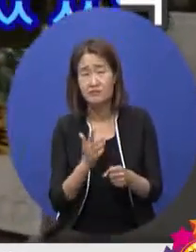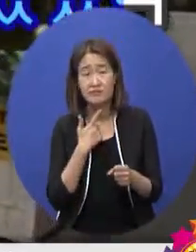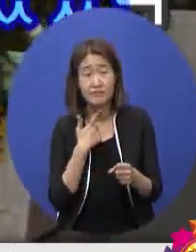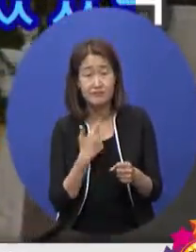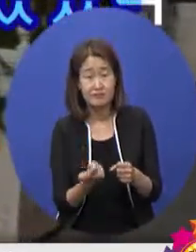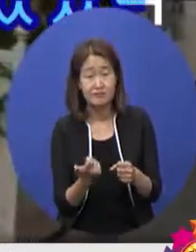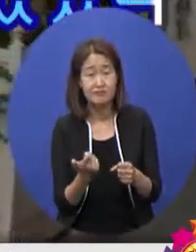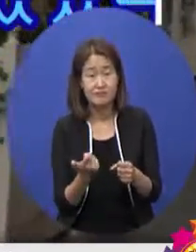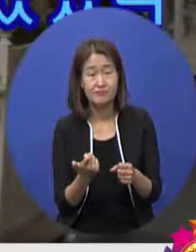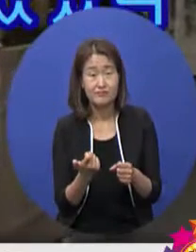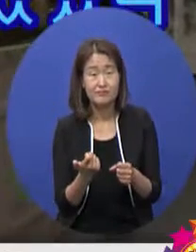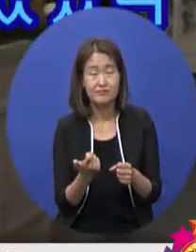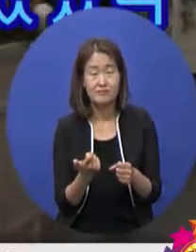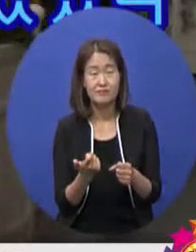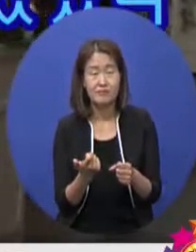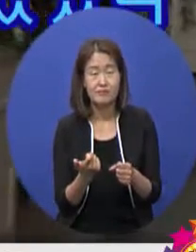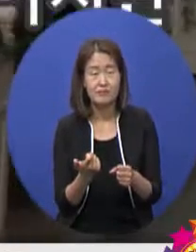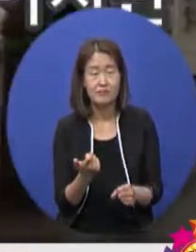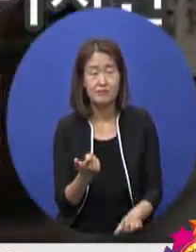사랑했었다.